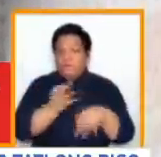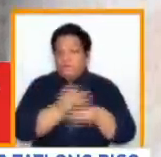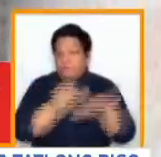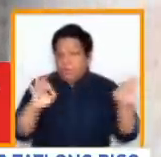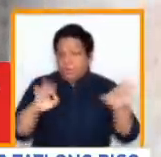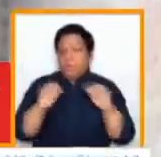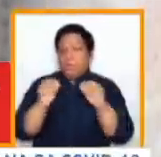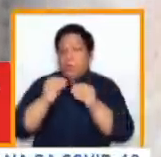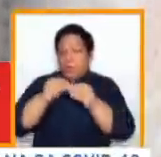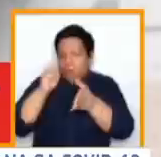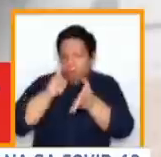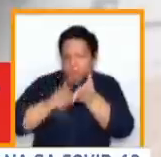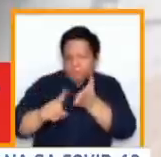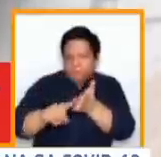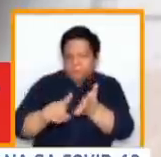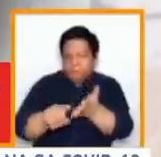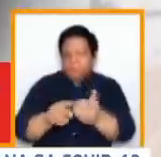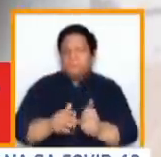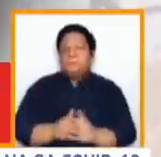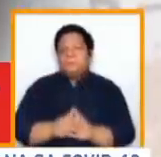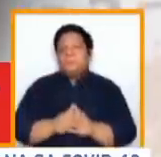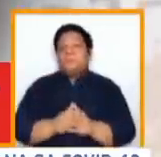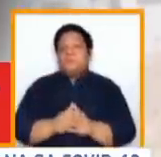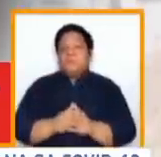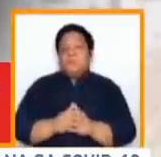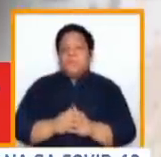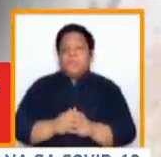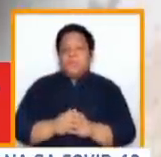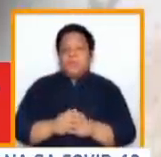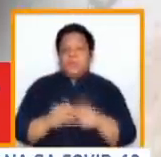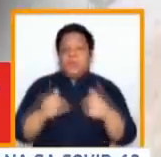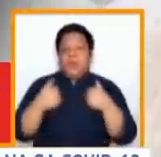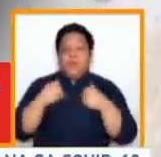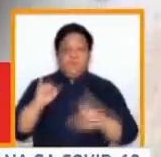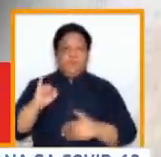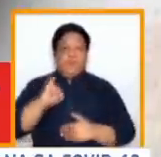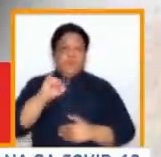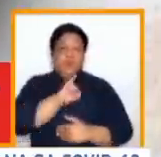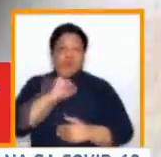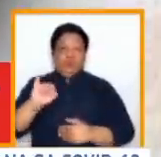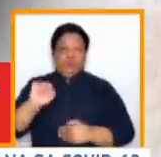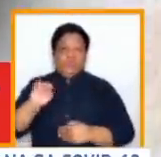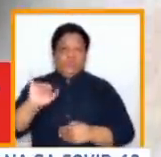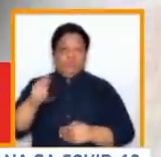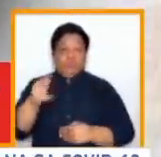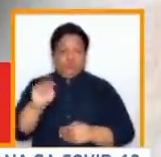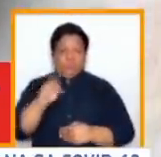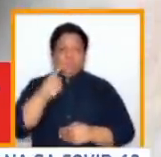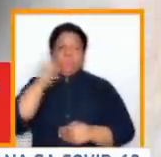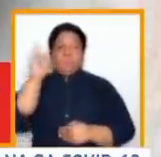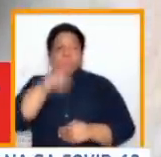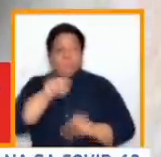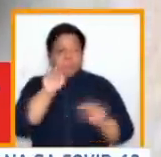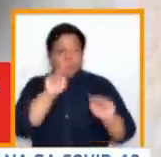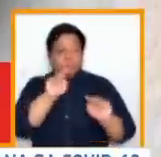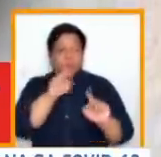preliminary investigation. Naglabas naman ang Immigration Lookout Bulletin Order ang Department of Justice laban sa